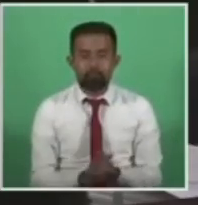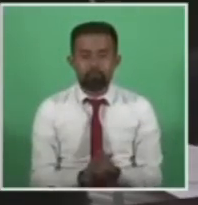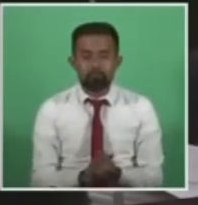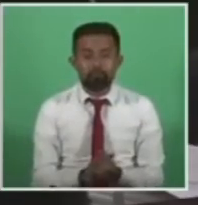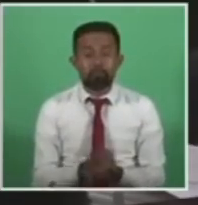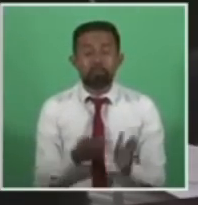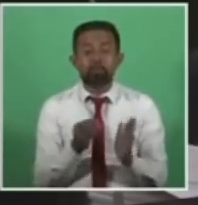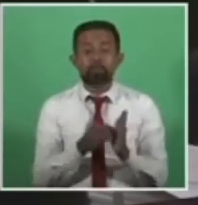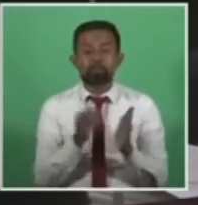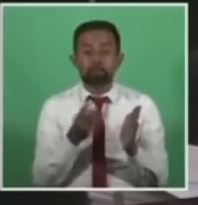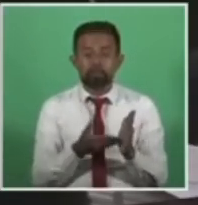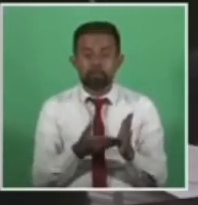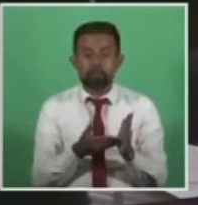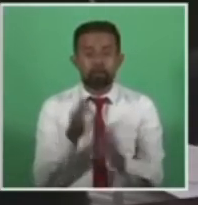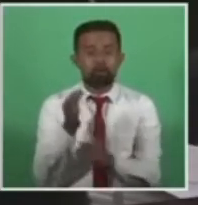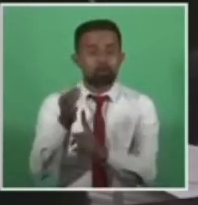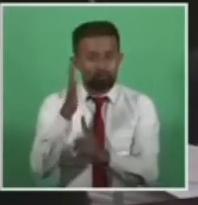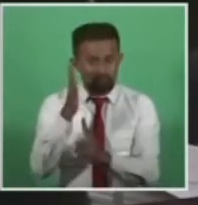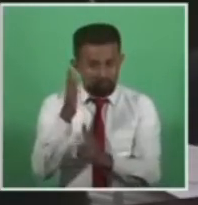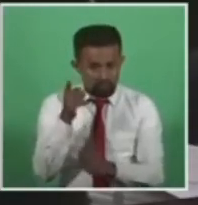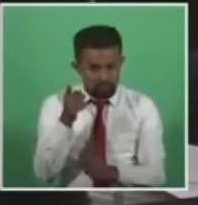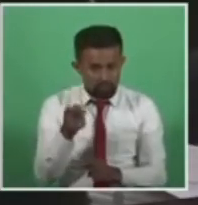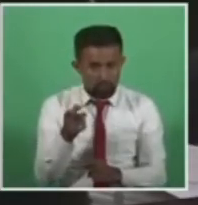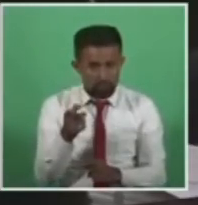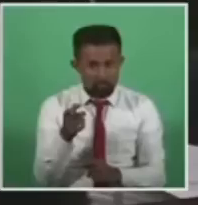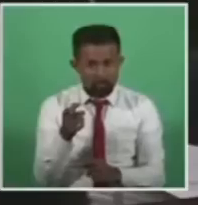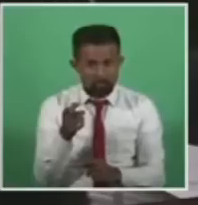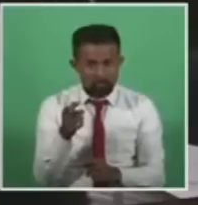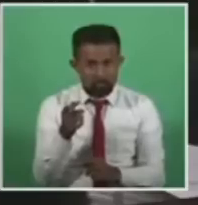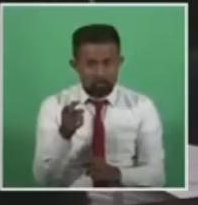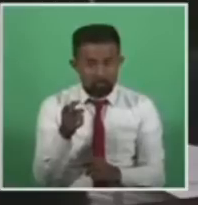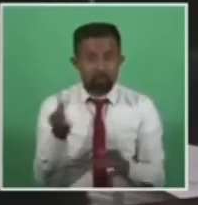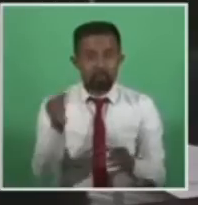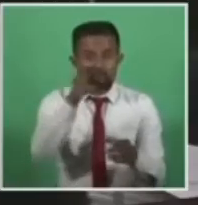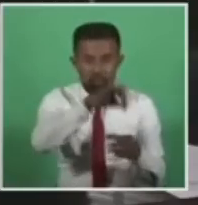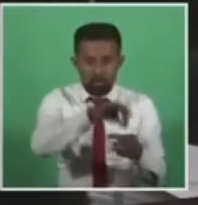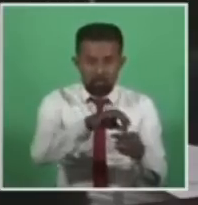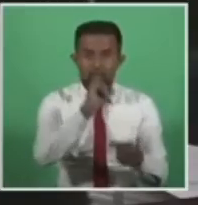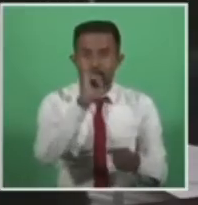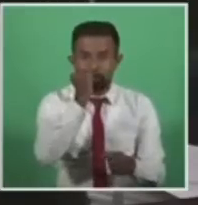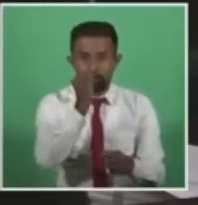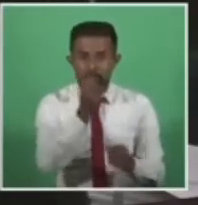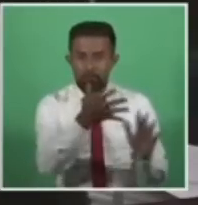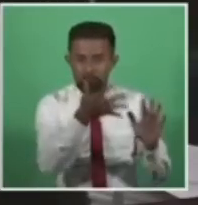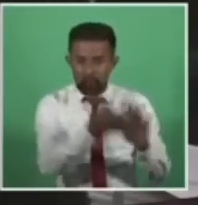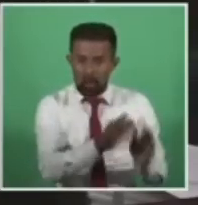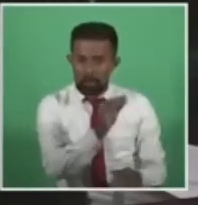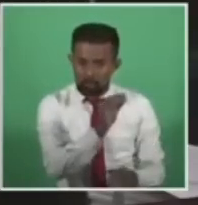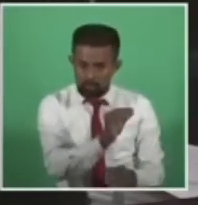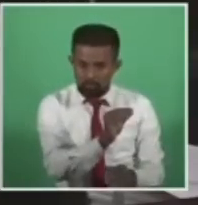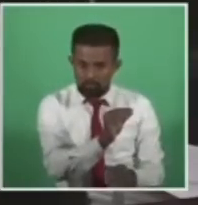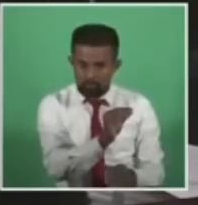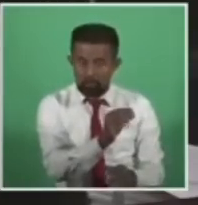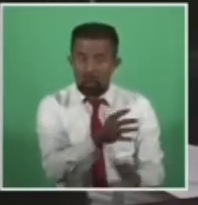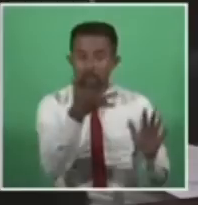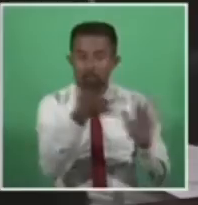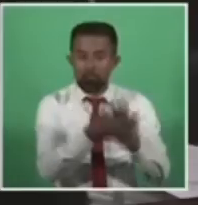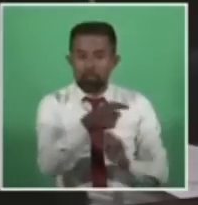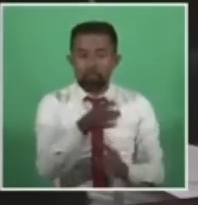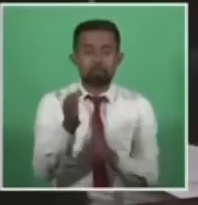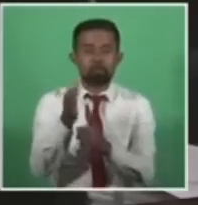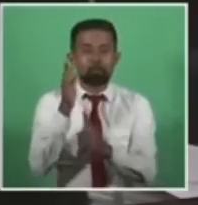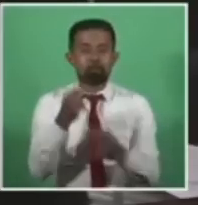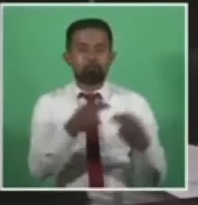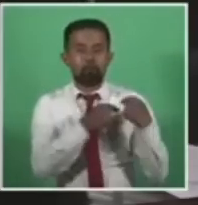ඒකේ කියන්නේ ජනාධිපතිද එයා පත් කරපු නිලධාරීන් වැරද්දක් කළා නම් ඒ වැරද්දට